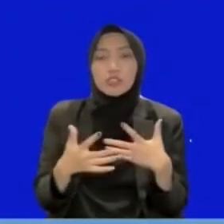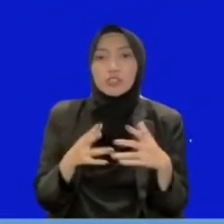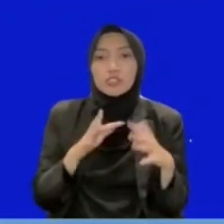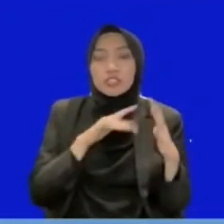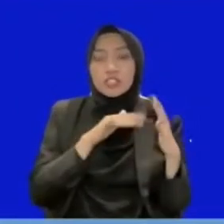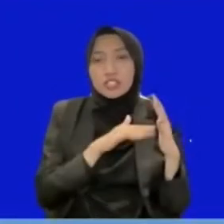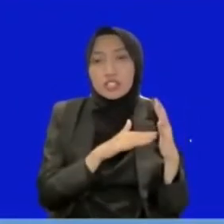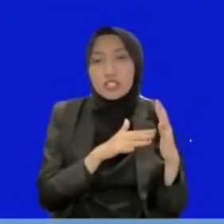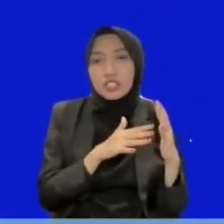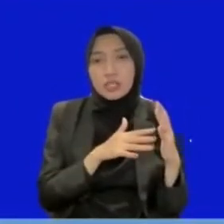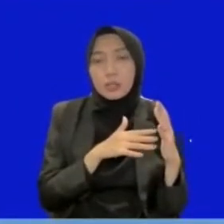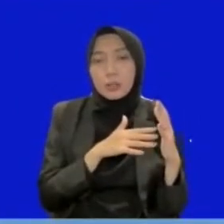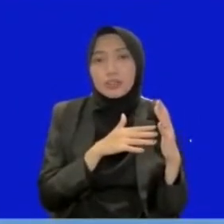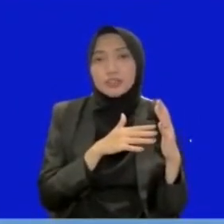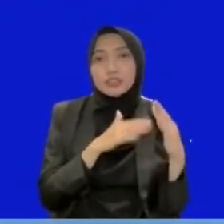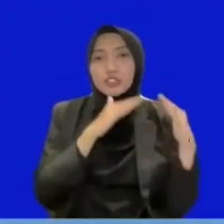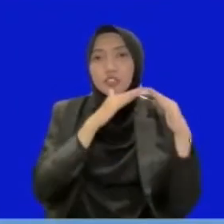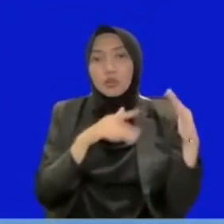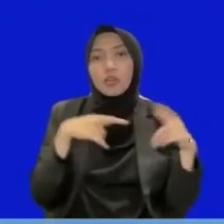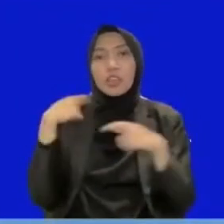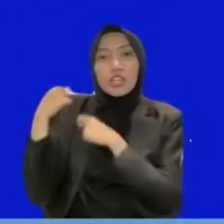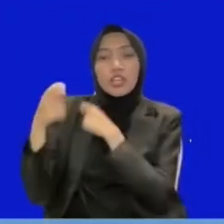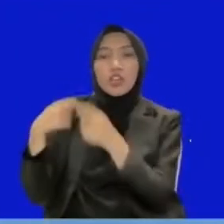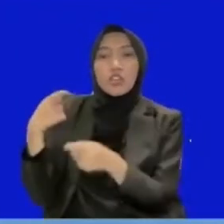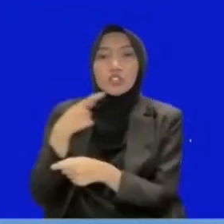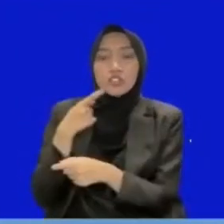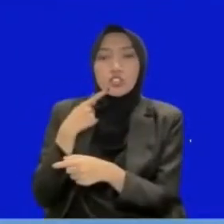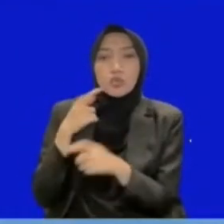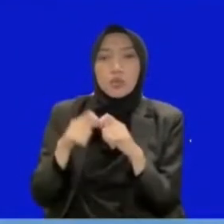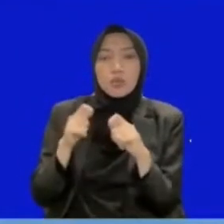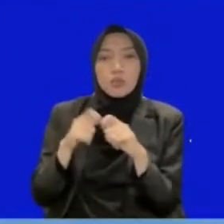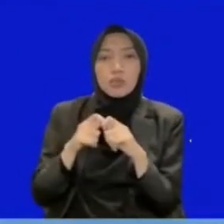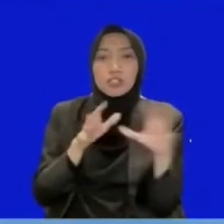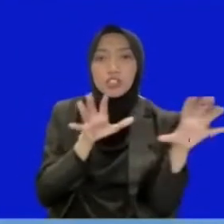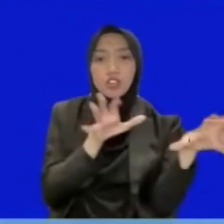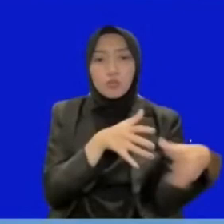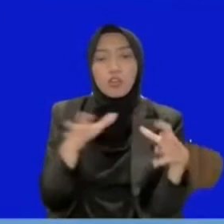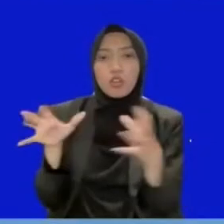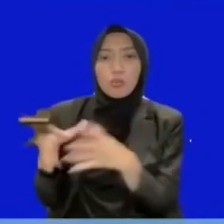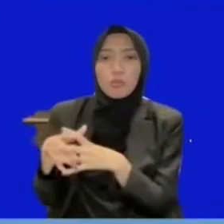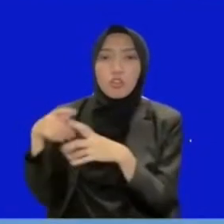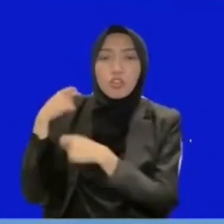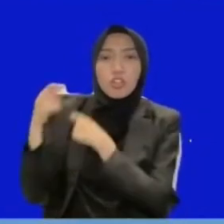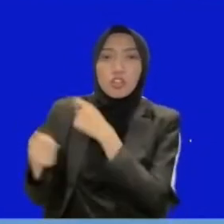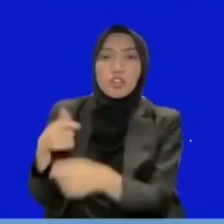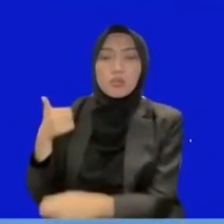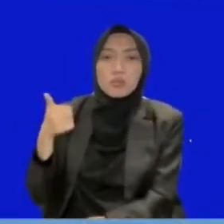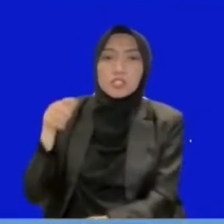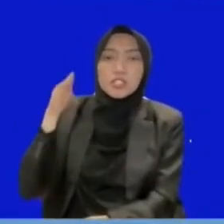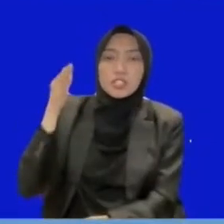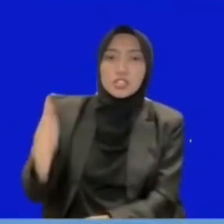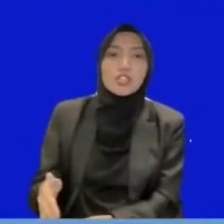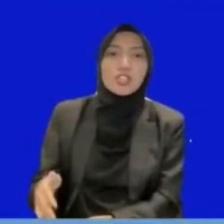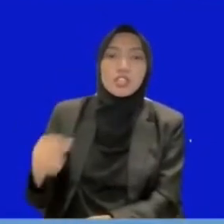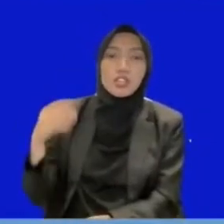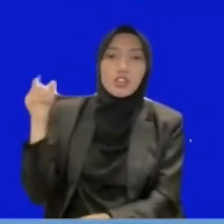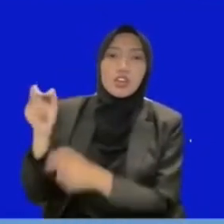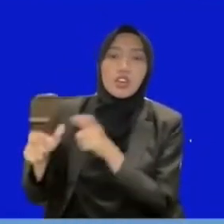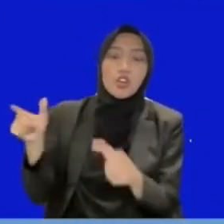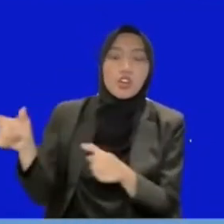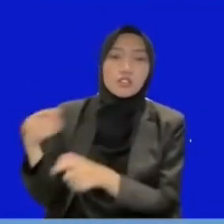kajian rumah tradisional. Kita coba mau bikin klaster rumah tradisional yang bisa dikunjungi oleh wisatawan